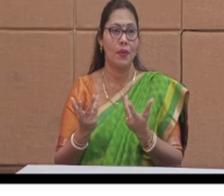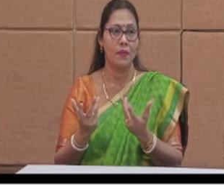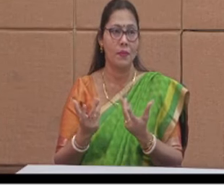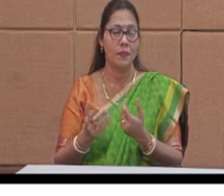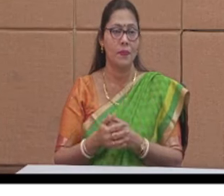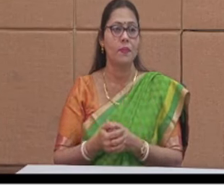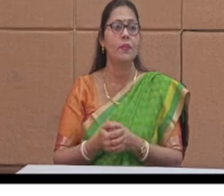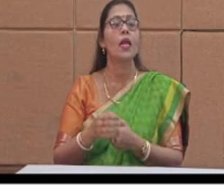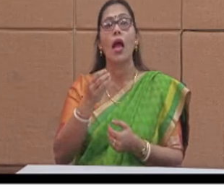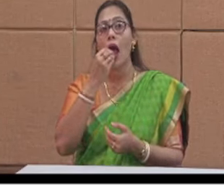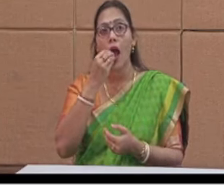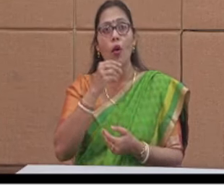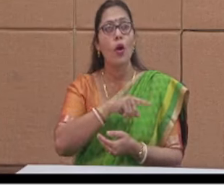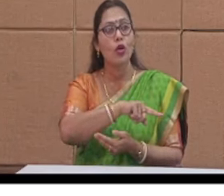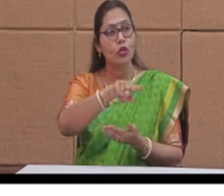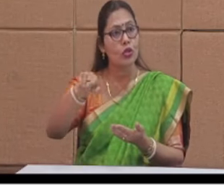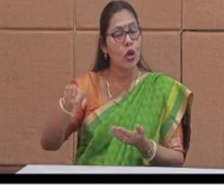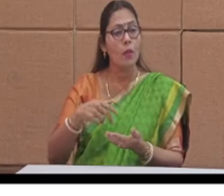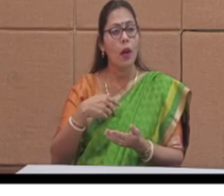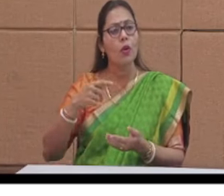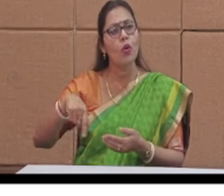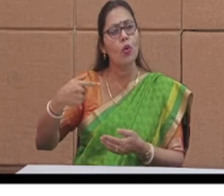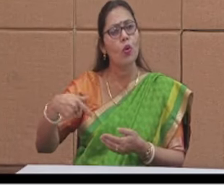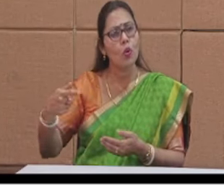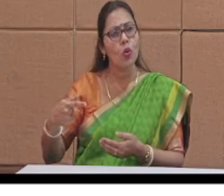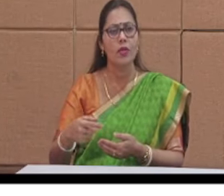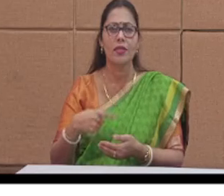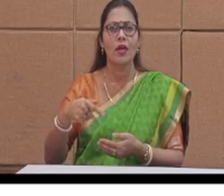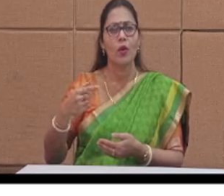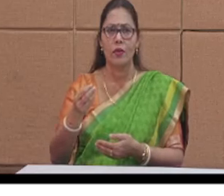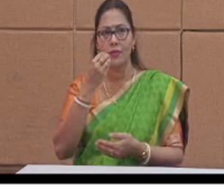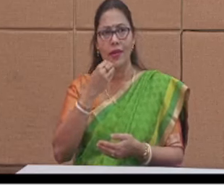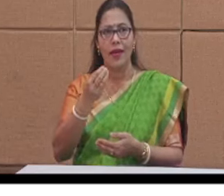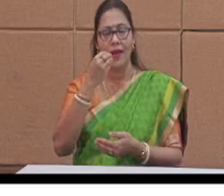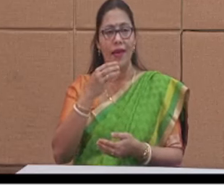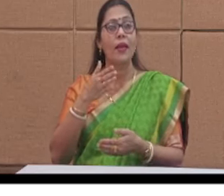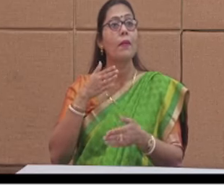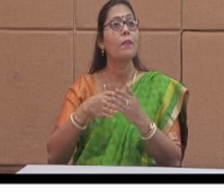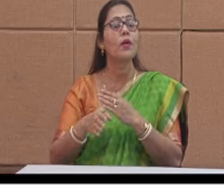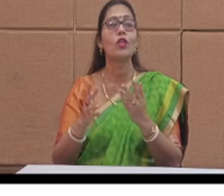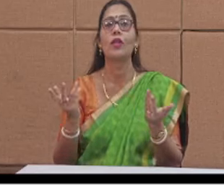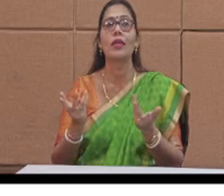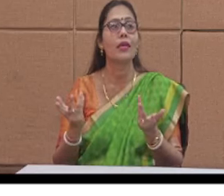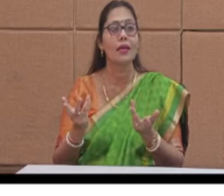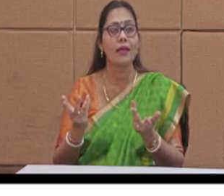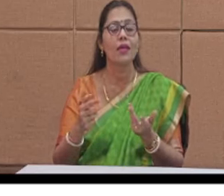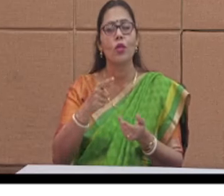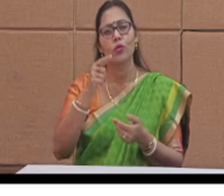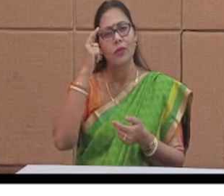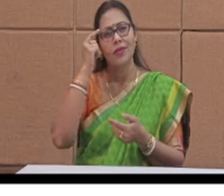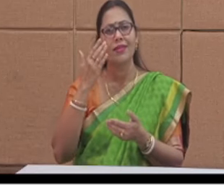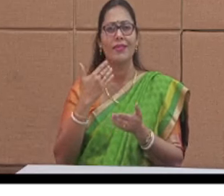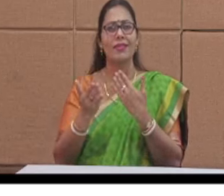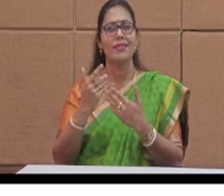থাকি যে খাদ্যগুলো আমরা প্রতিদিন সাধারণত খাই তার মধ্যে রয়েছে তোমাদের